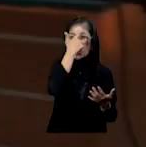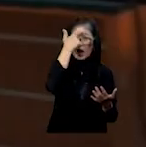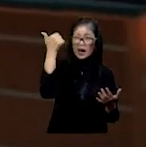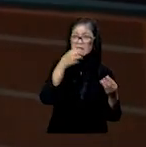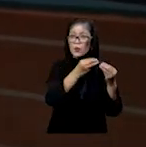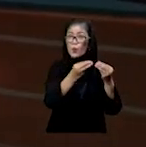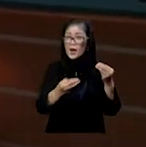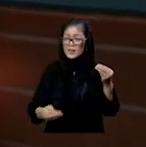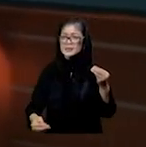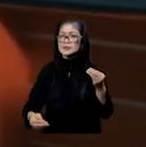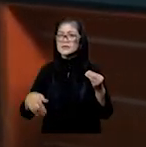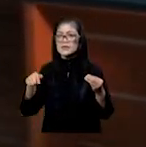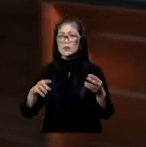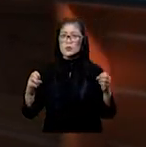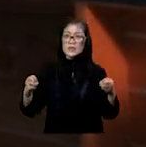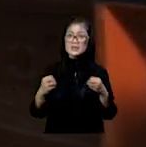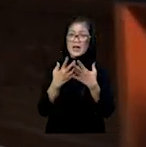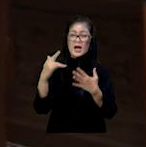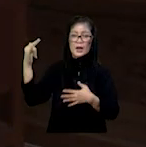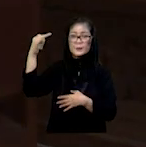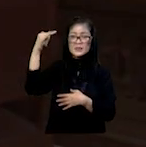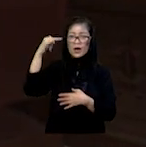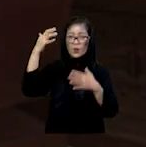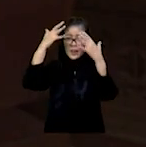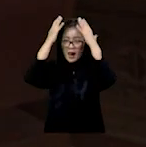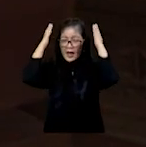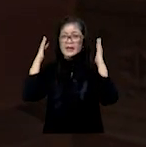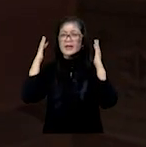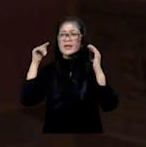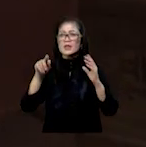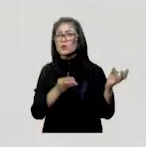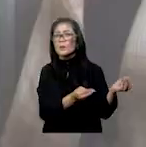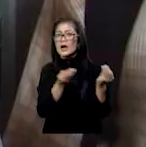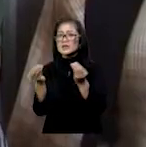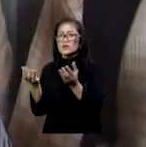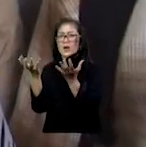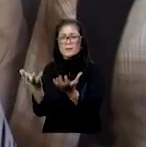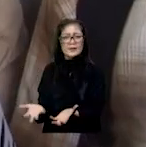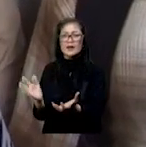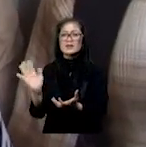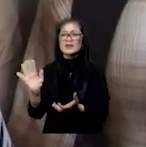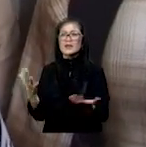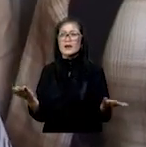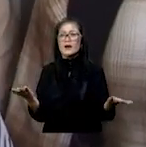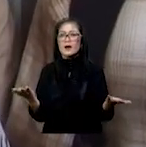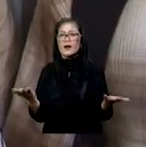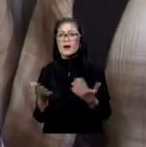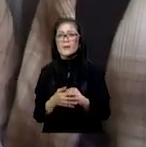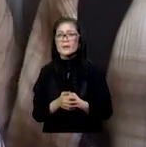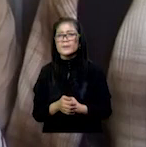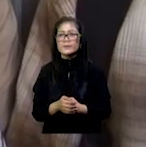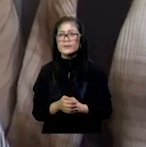Air JT610 tidak mengajukan tuntutan atau keberatan atas tindakan ACT. Seluruh dana BCIF